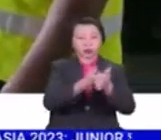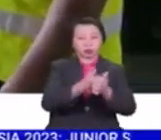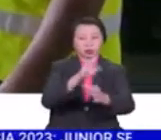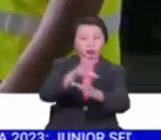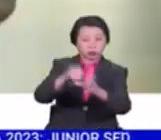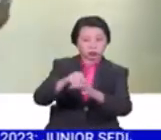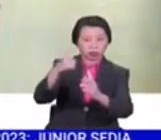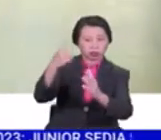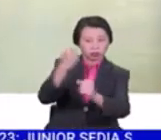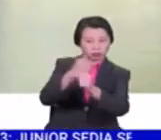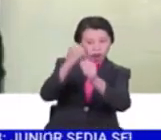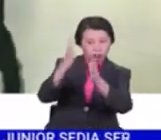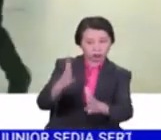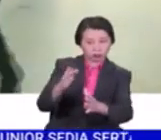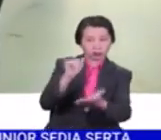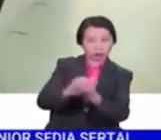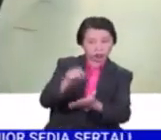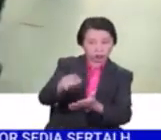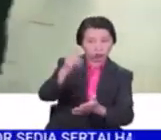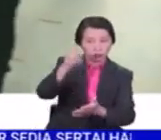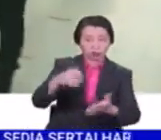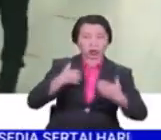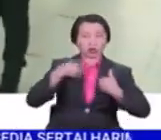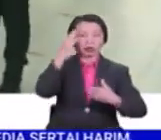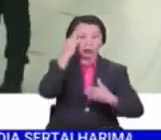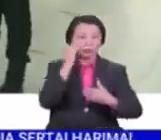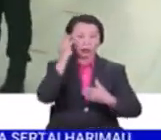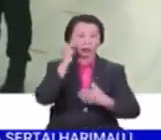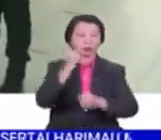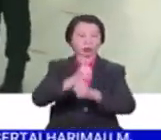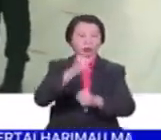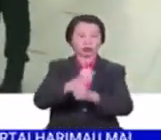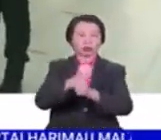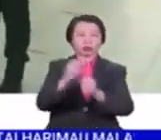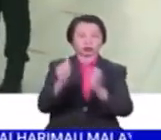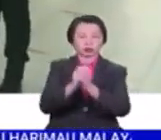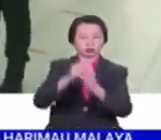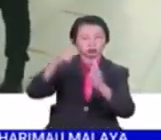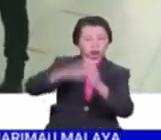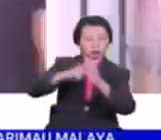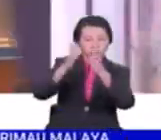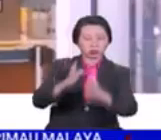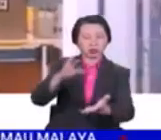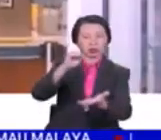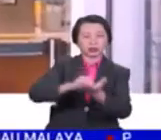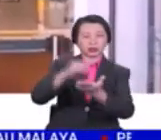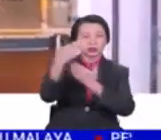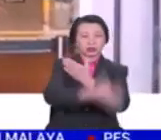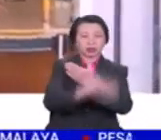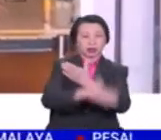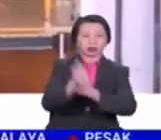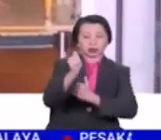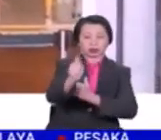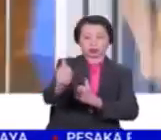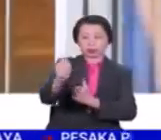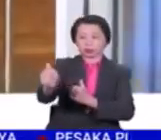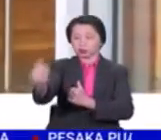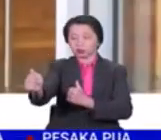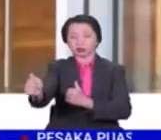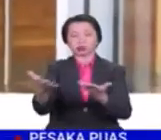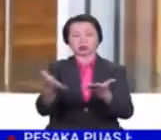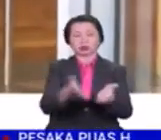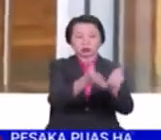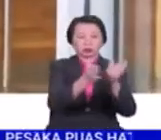pekerja asing itu perlu mempunyai pengalaman kerja dalam sektor keselamatan ketika di negara mereka. Permohonan